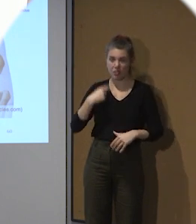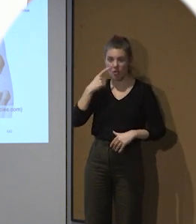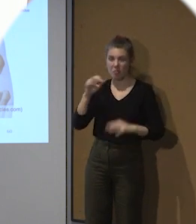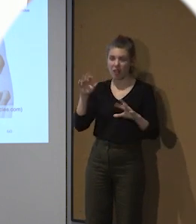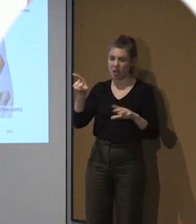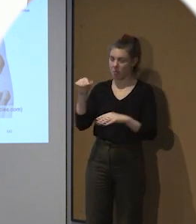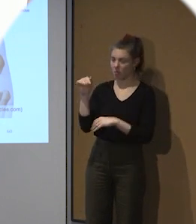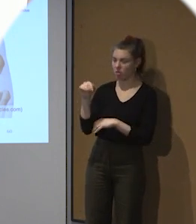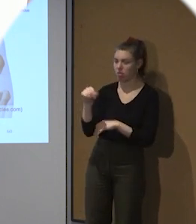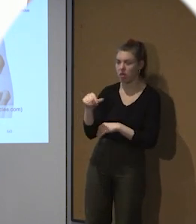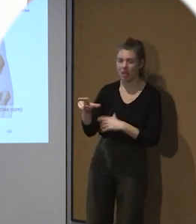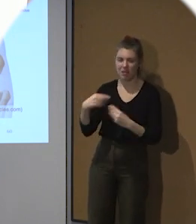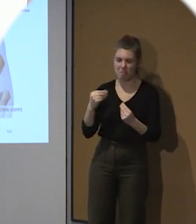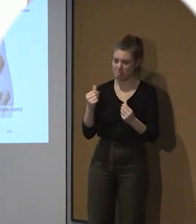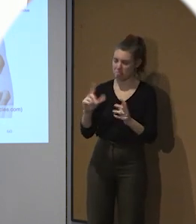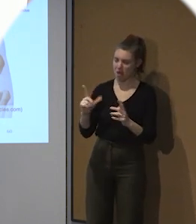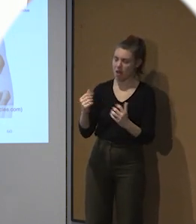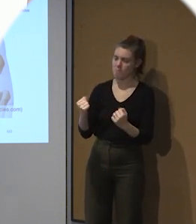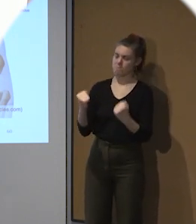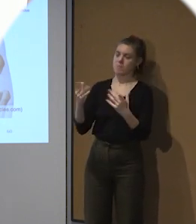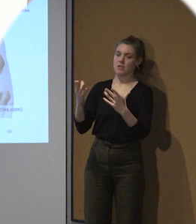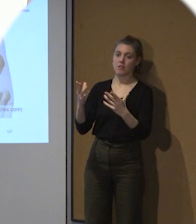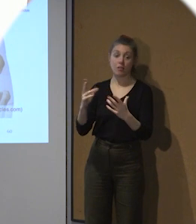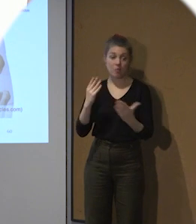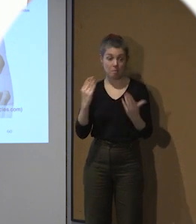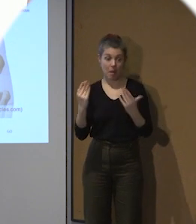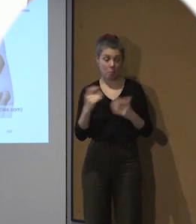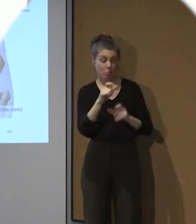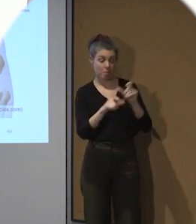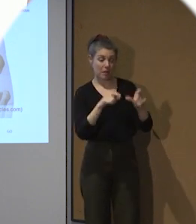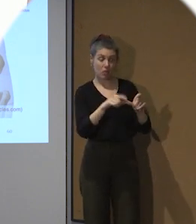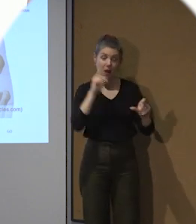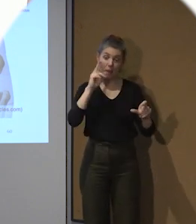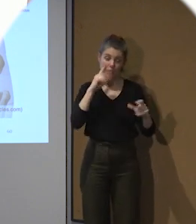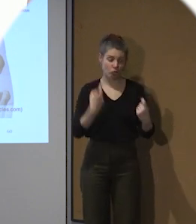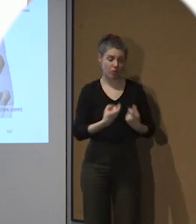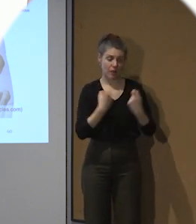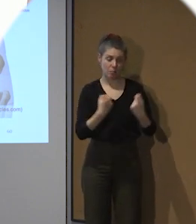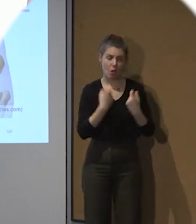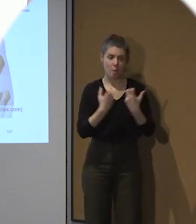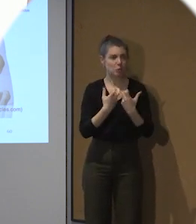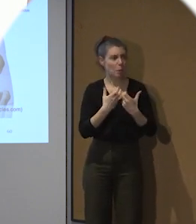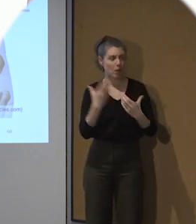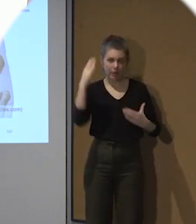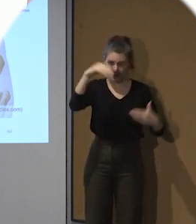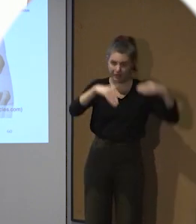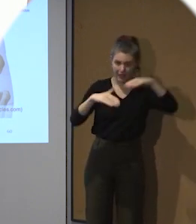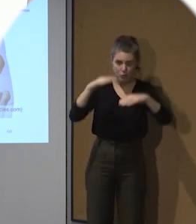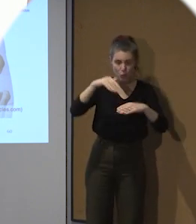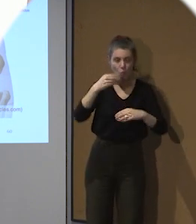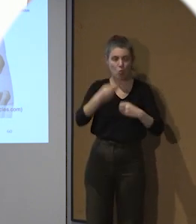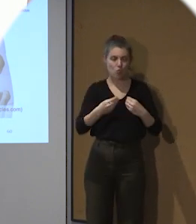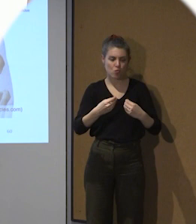pas en relief. Et à contrario, quand vous voyez des gens qui sont habitués à faire des sports de renforcement, ça va être de la natation, ça va être du pilates, ça va être du